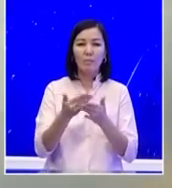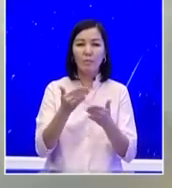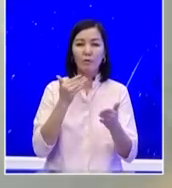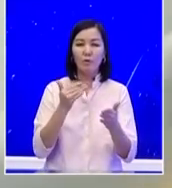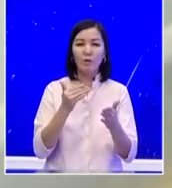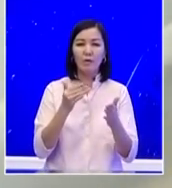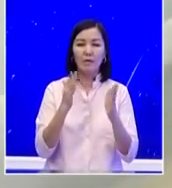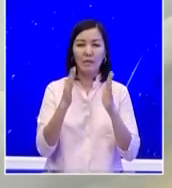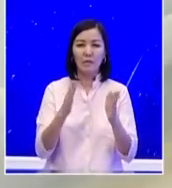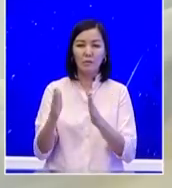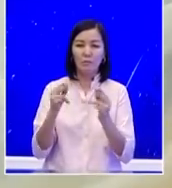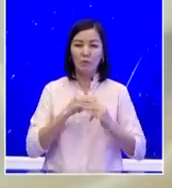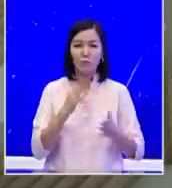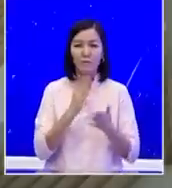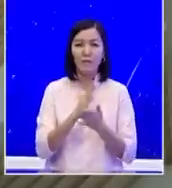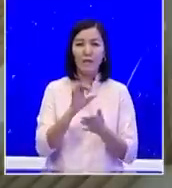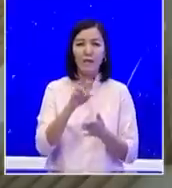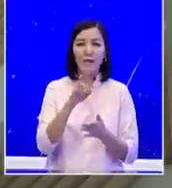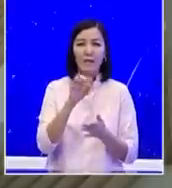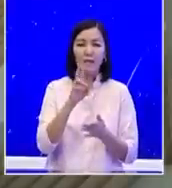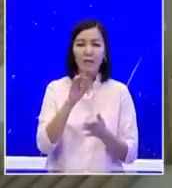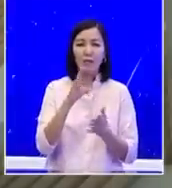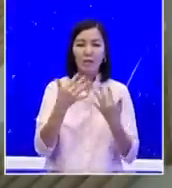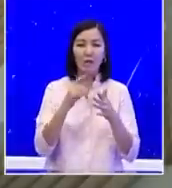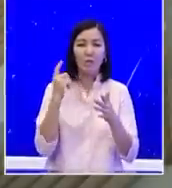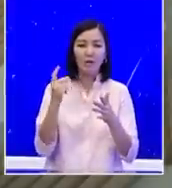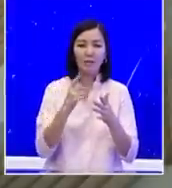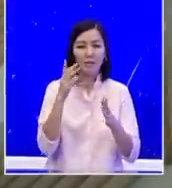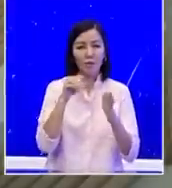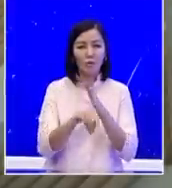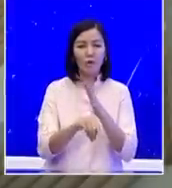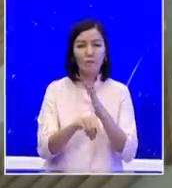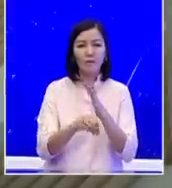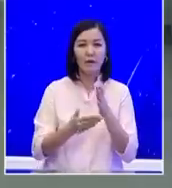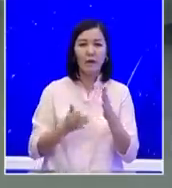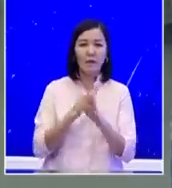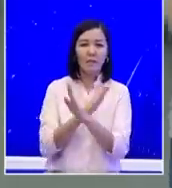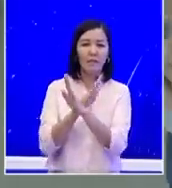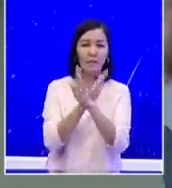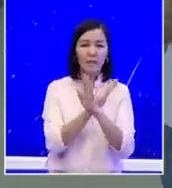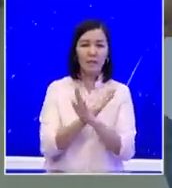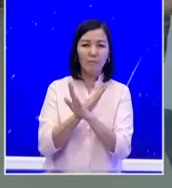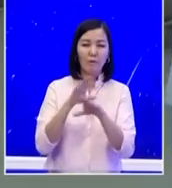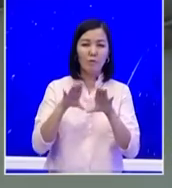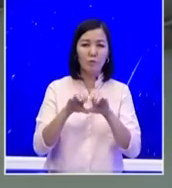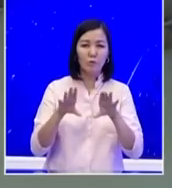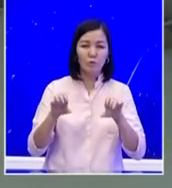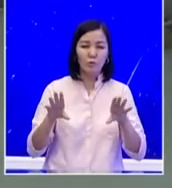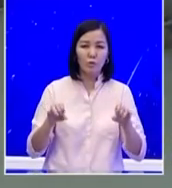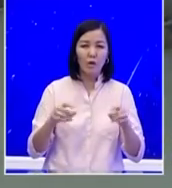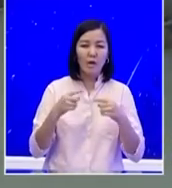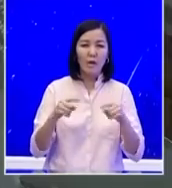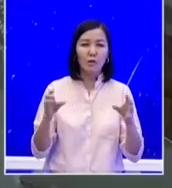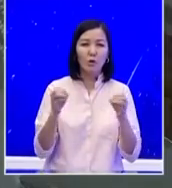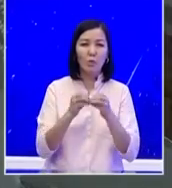режиммен жұмыс істеп жатыр. Бірі Хильниченкаш командитті шаруашылығы құрамына диірмен, май шайқау, шұжық, буып түйу машинасында